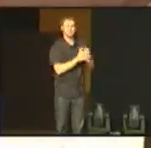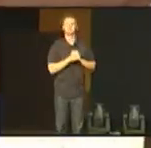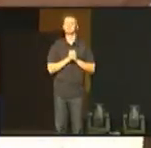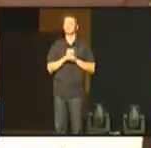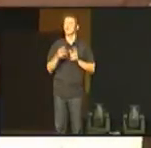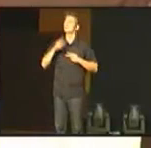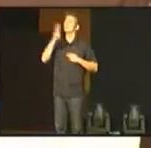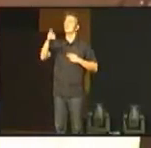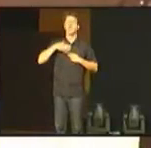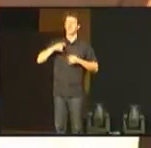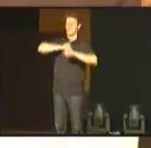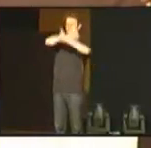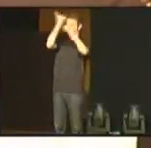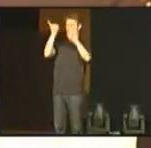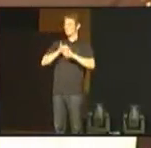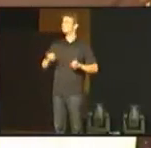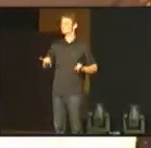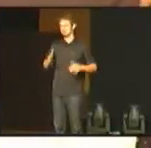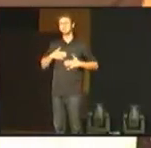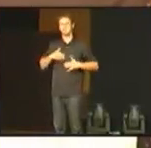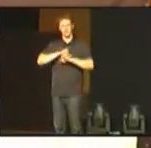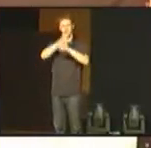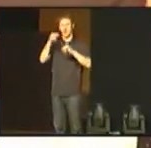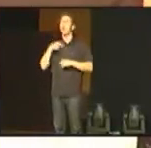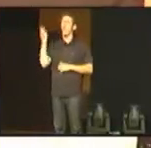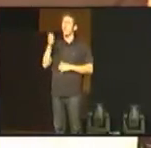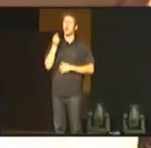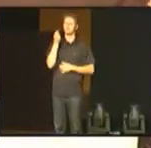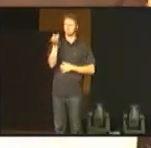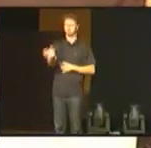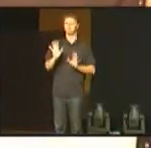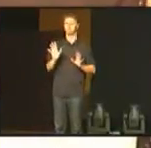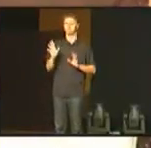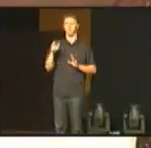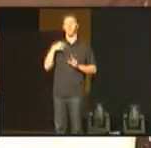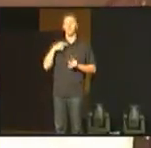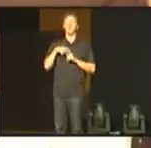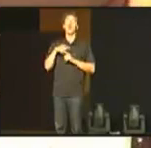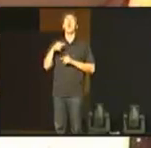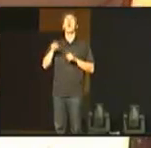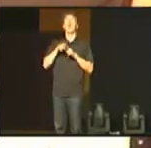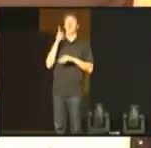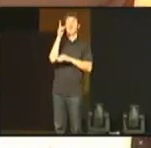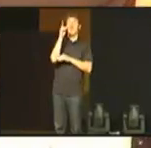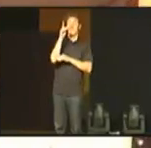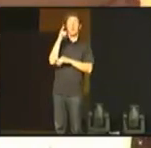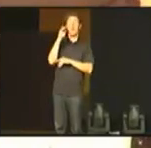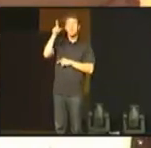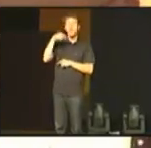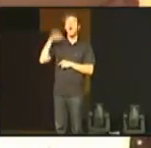que sóc molt feliç de ser a Tona, que hi sóc sovint i em sembla que és la ciutat que més vegades he visitat des que sóc diputada de